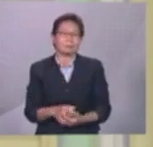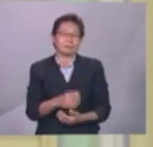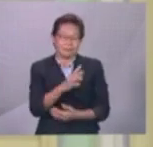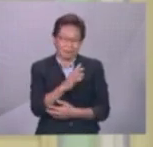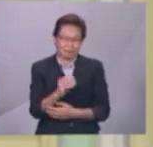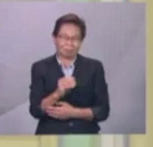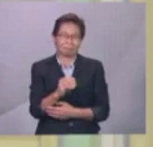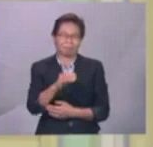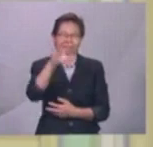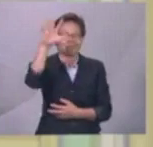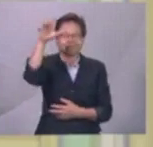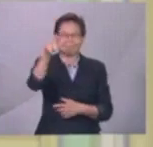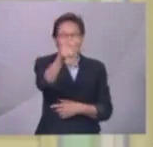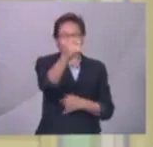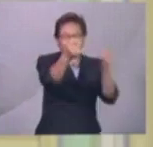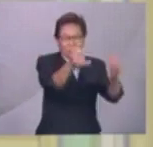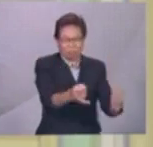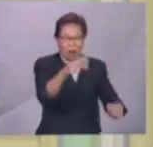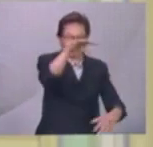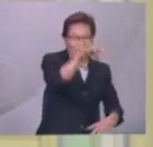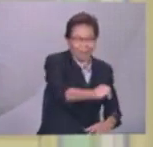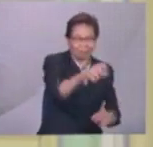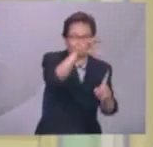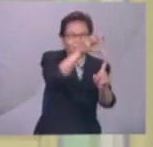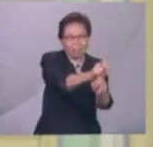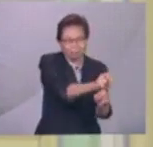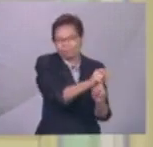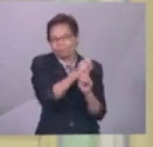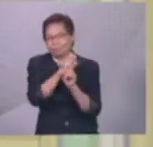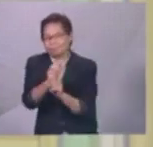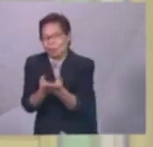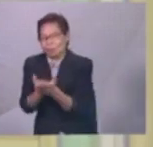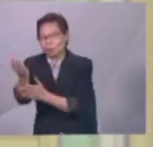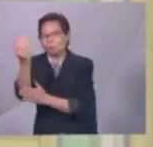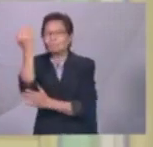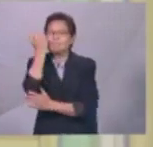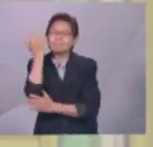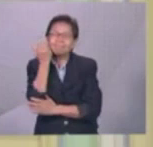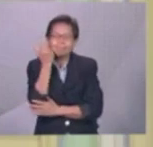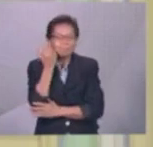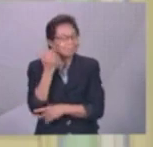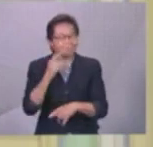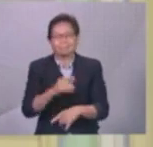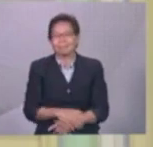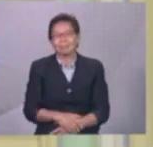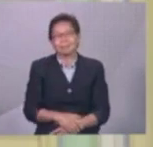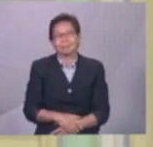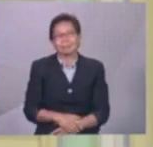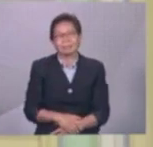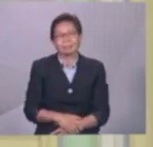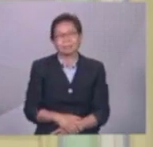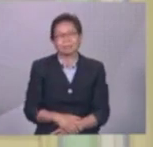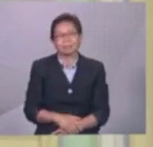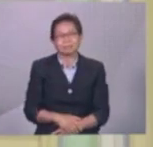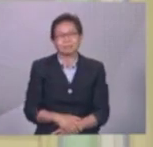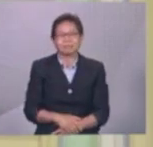akan dihadapkan terus ke mahkamah. Jadi tidak ada lagi, mungkin saya tidak tahu,